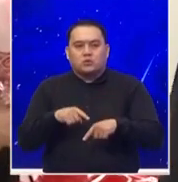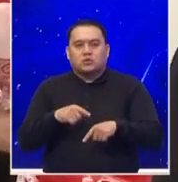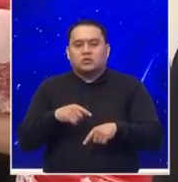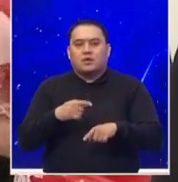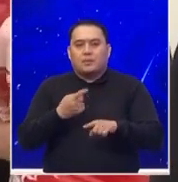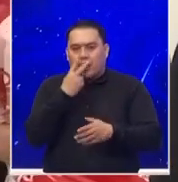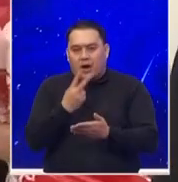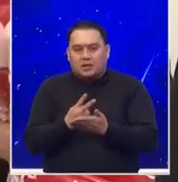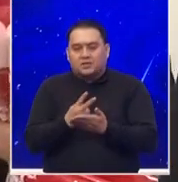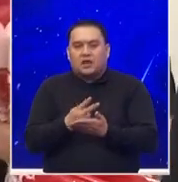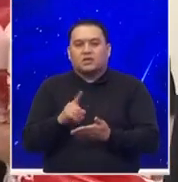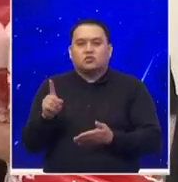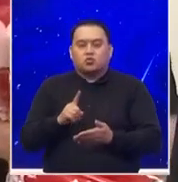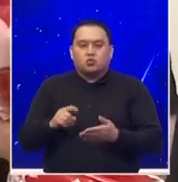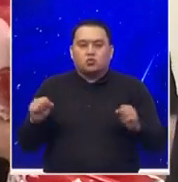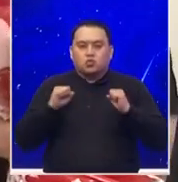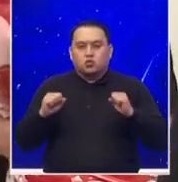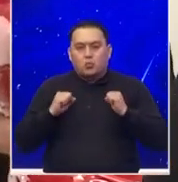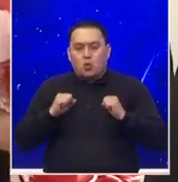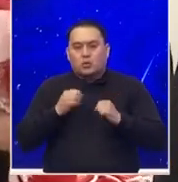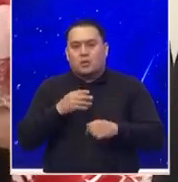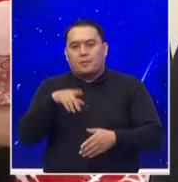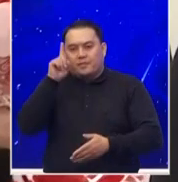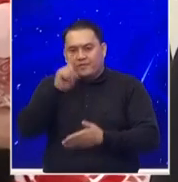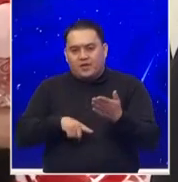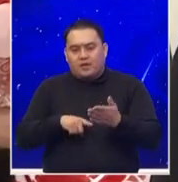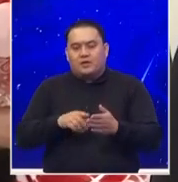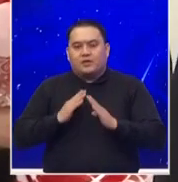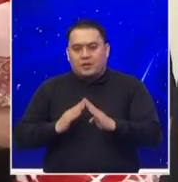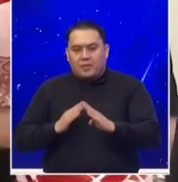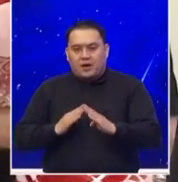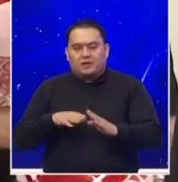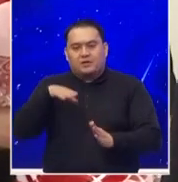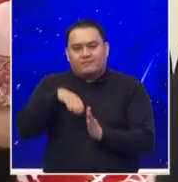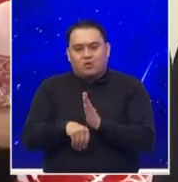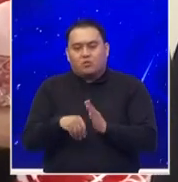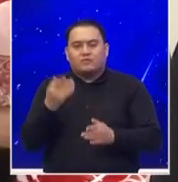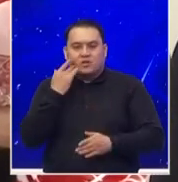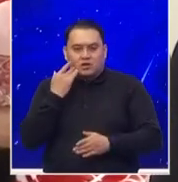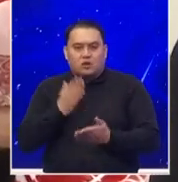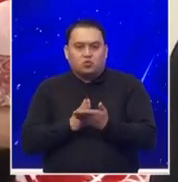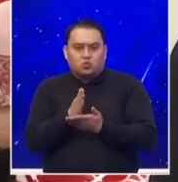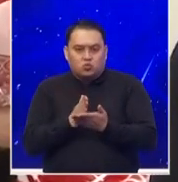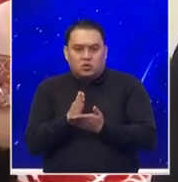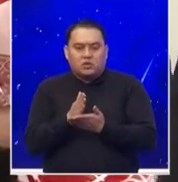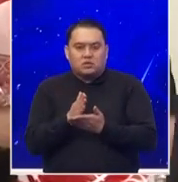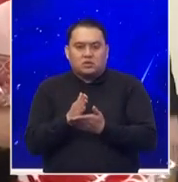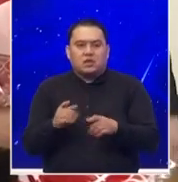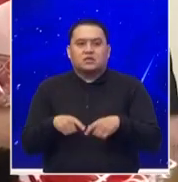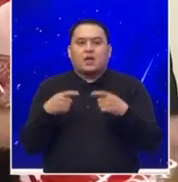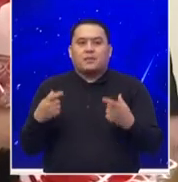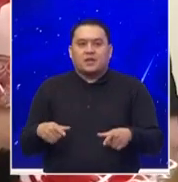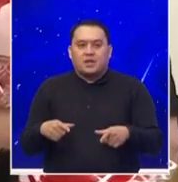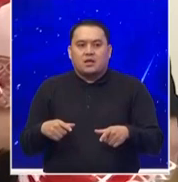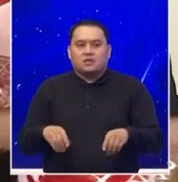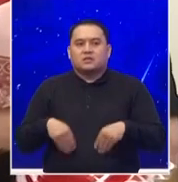фанатизм показать, быть преданным делу карате. Но непосредственно на самих экзаменах, конечно,